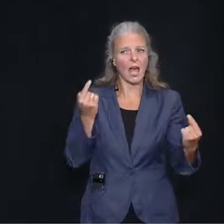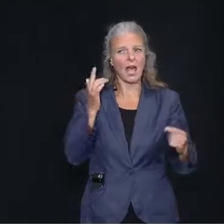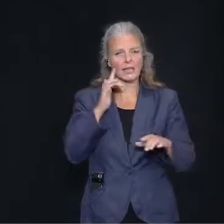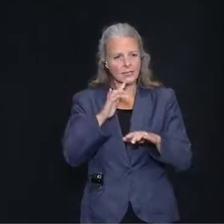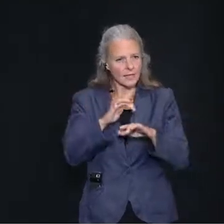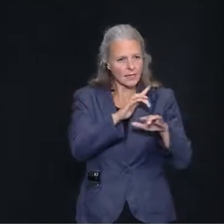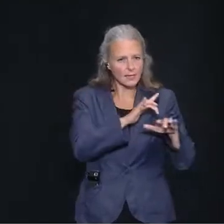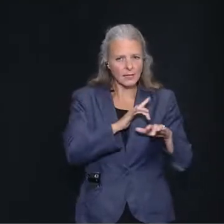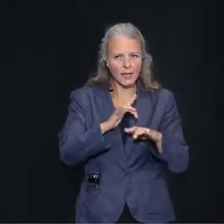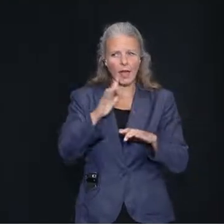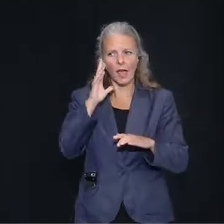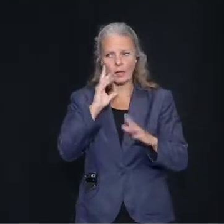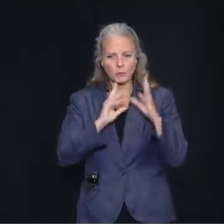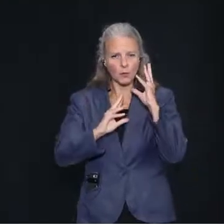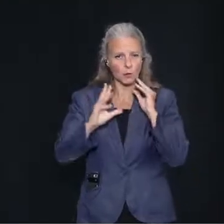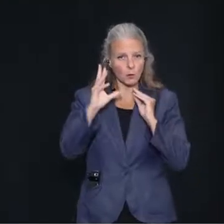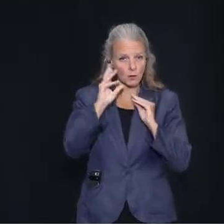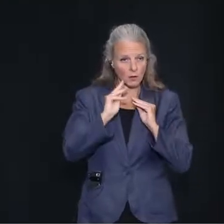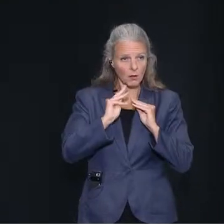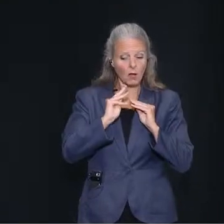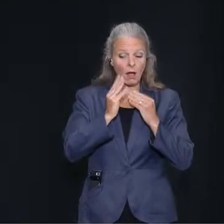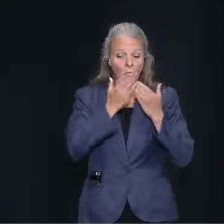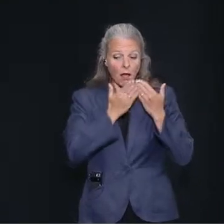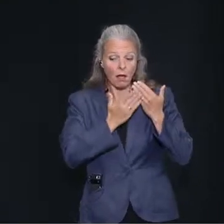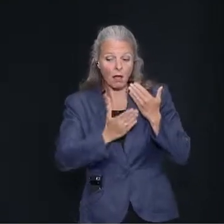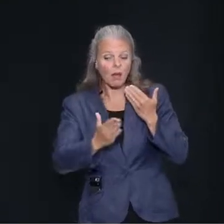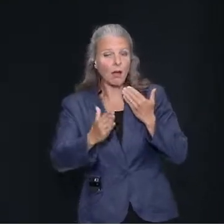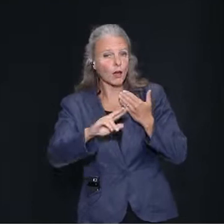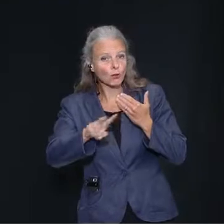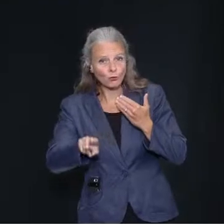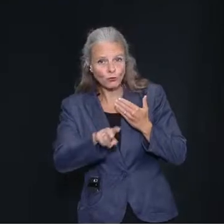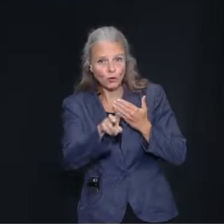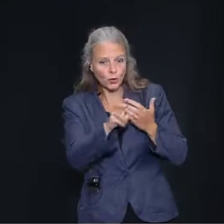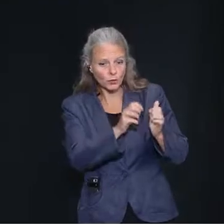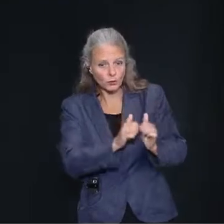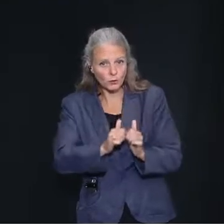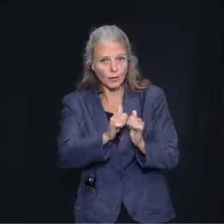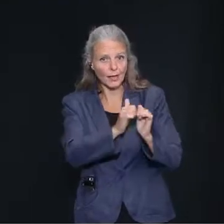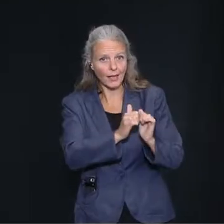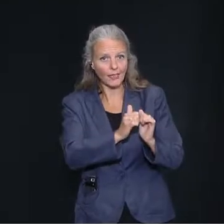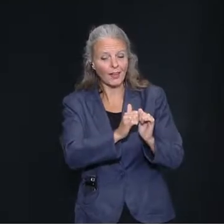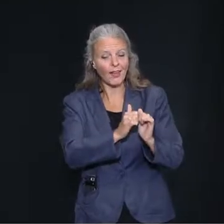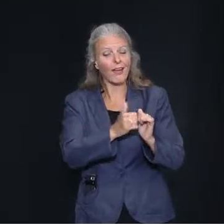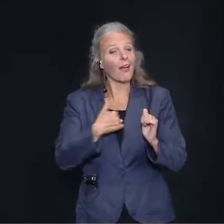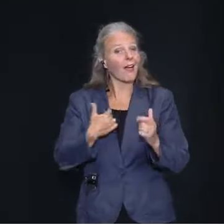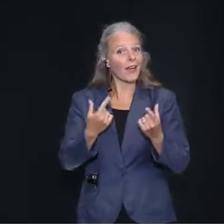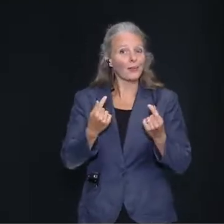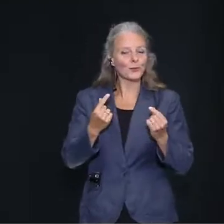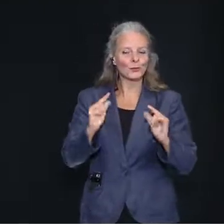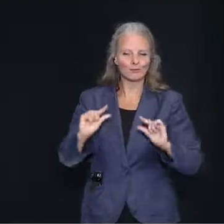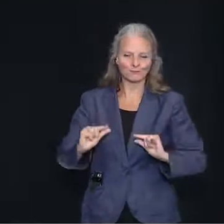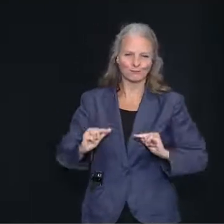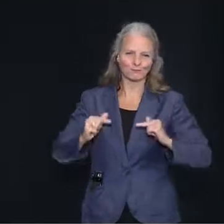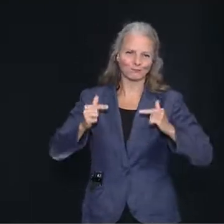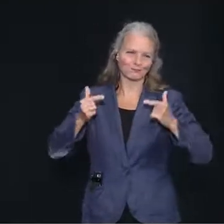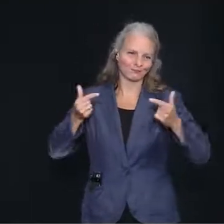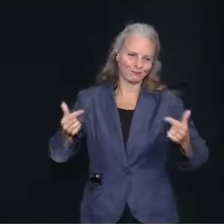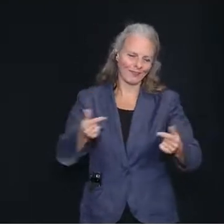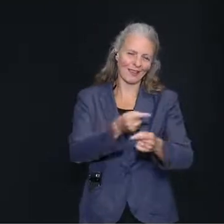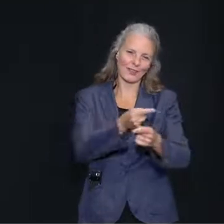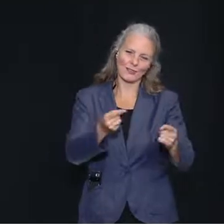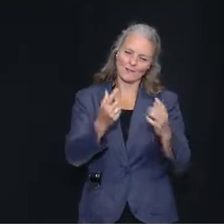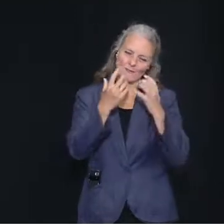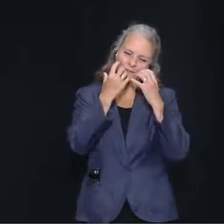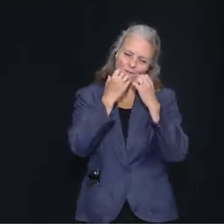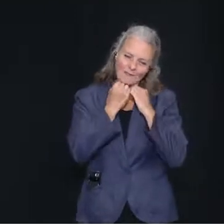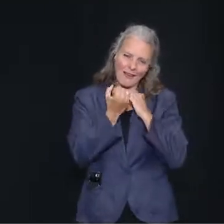days and our pursuit of the path that lies ahead to the loving care of those who best understand how